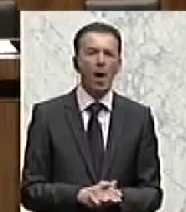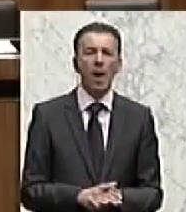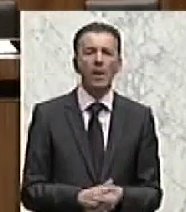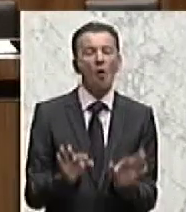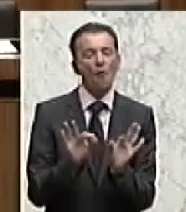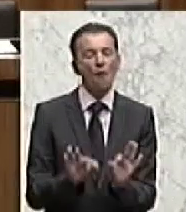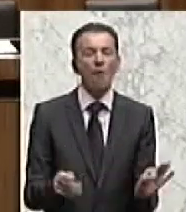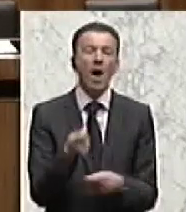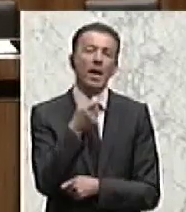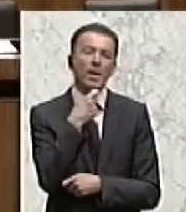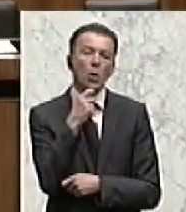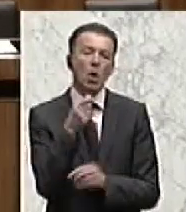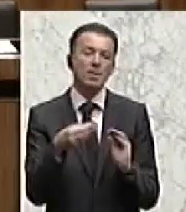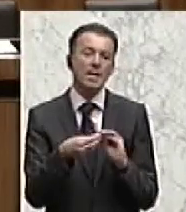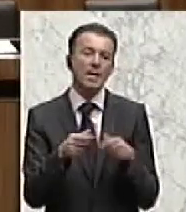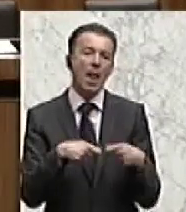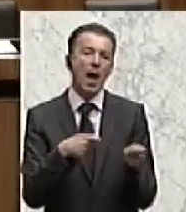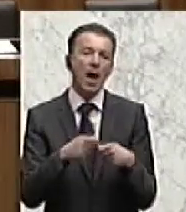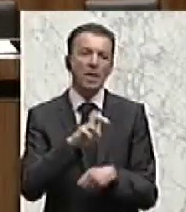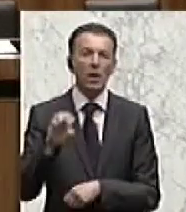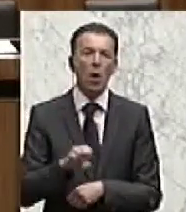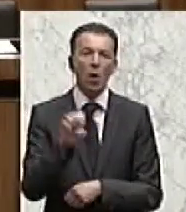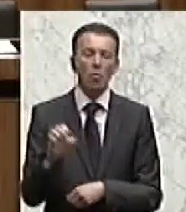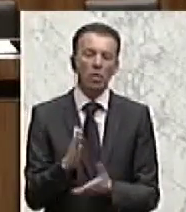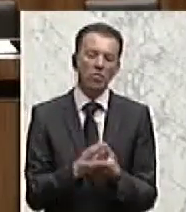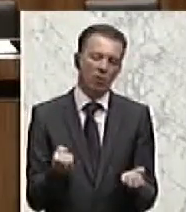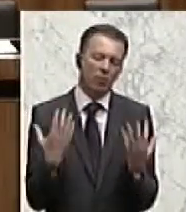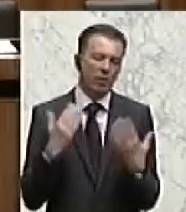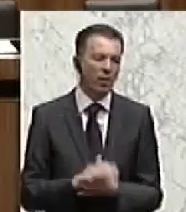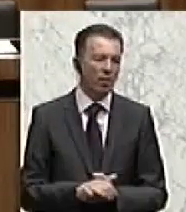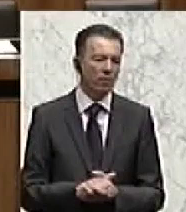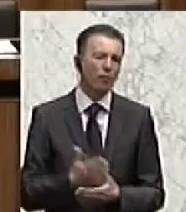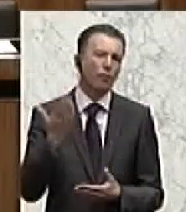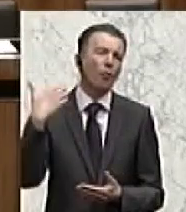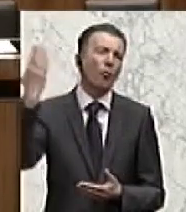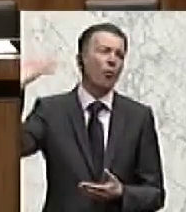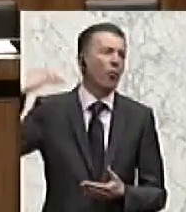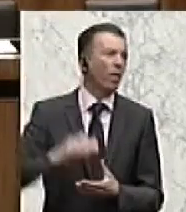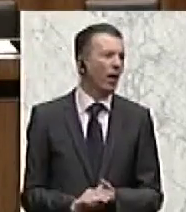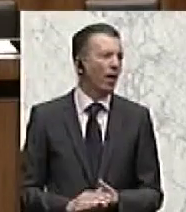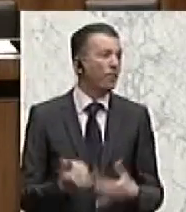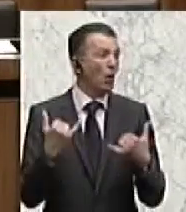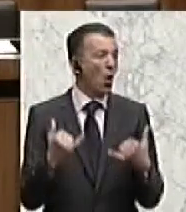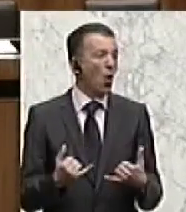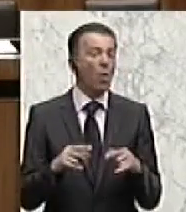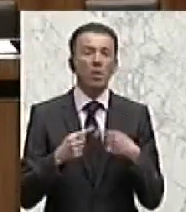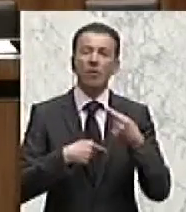Europas. Das ist schon längst dahin, Herr Bundeskanzler, gewesen, völlig richtig. Und heute entwickeln wir uns zu einem